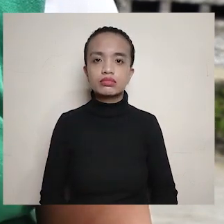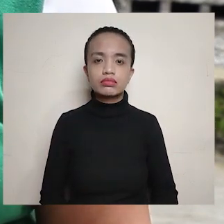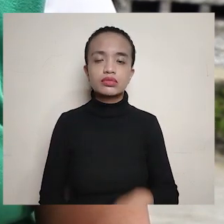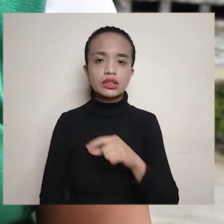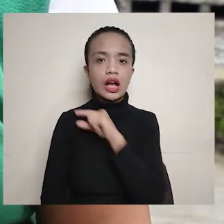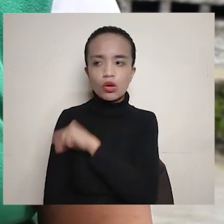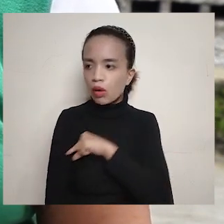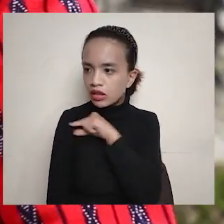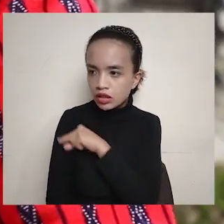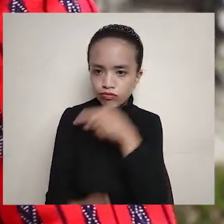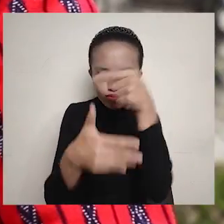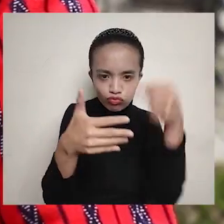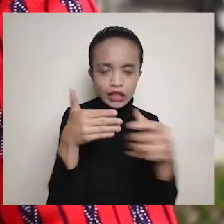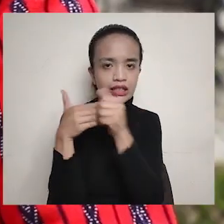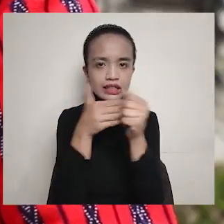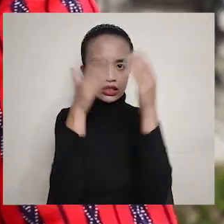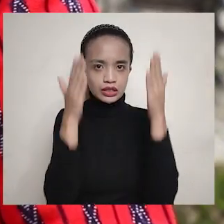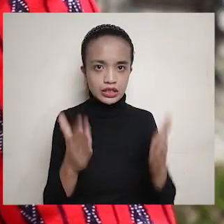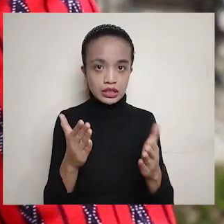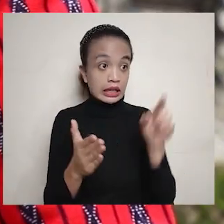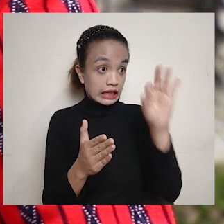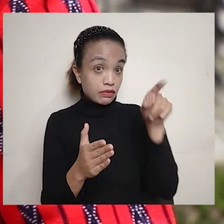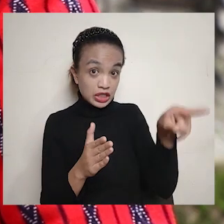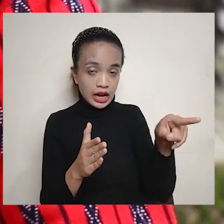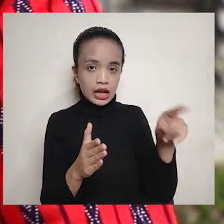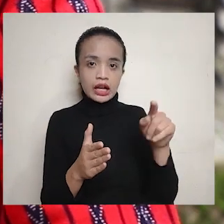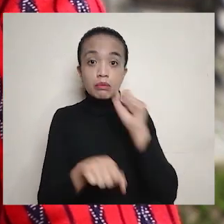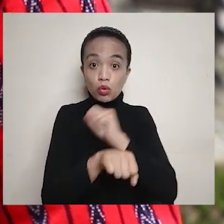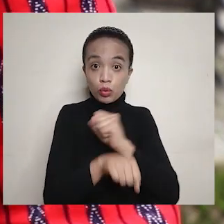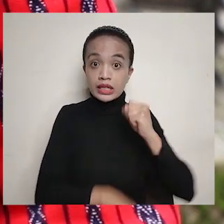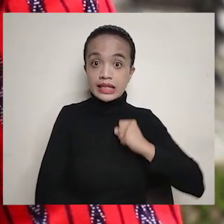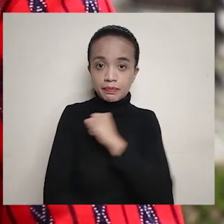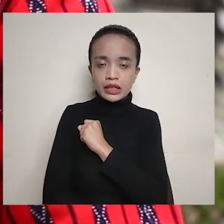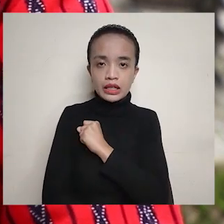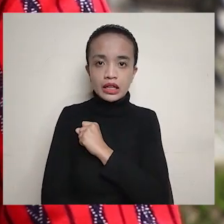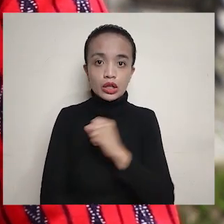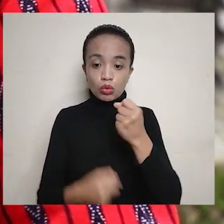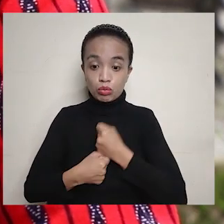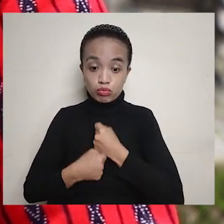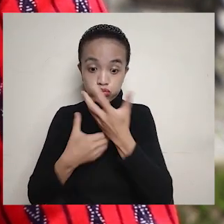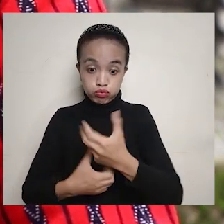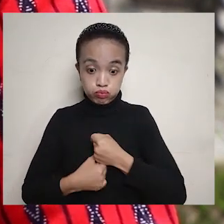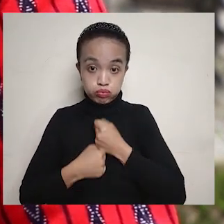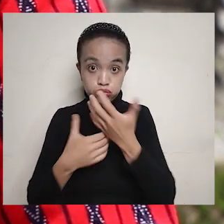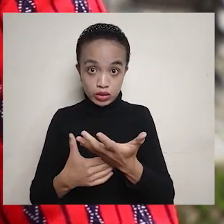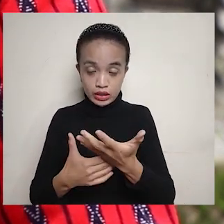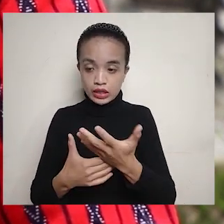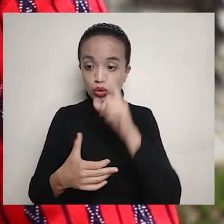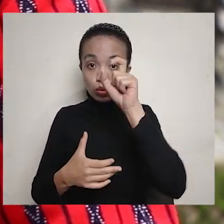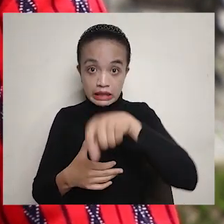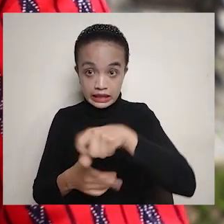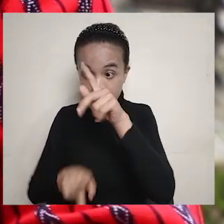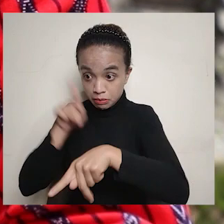qualification ng leadership. When he goes to the Senate, he'll be able to bring the sentiments and the needs of our